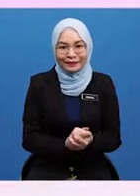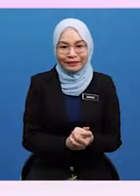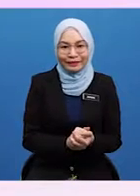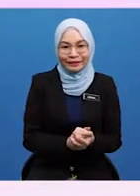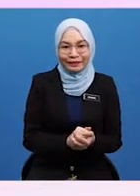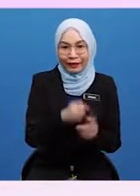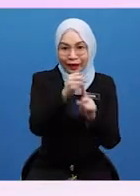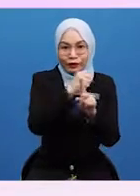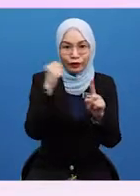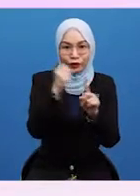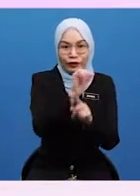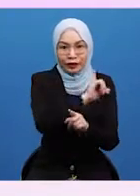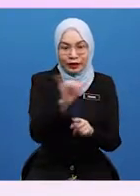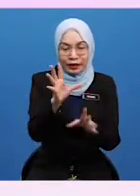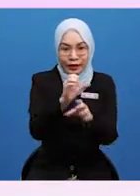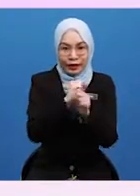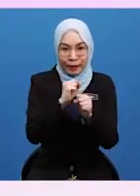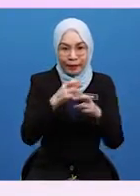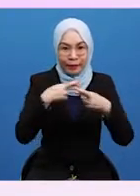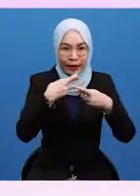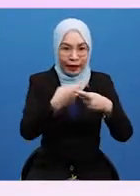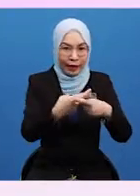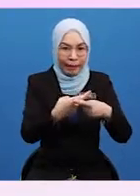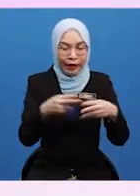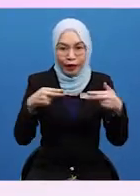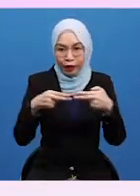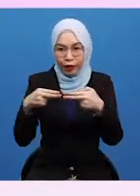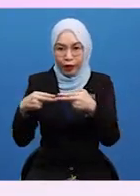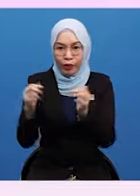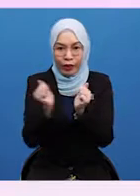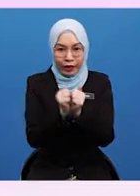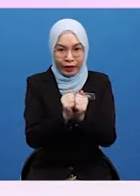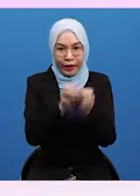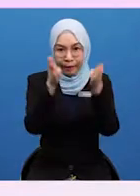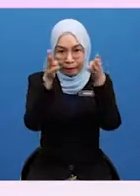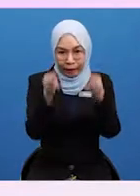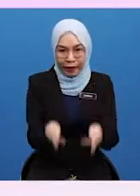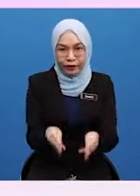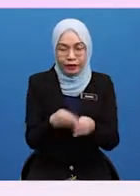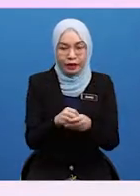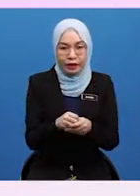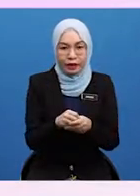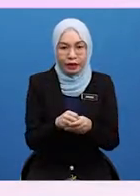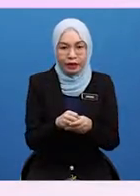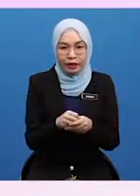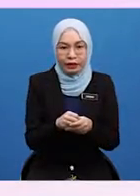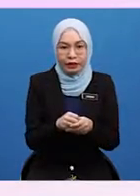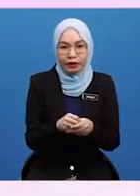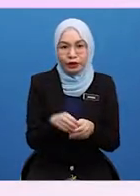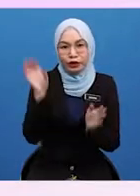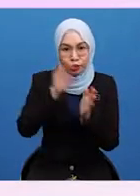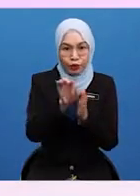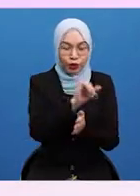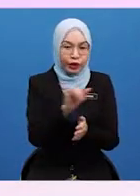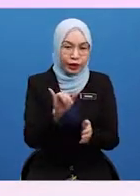mengelakkan silaturahim antara manusia seutuhnya batanya ka'bah